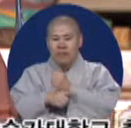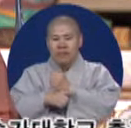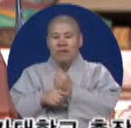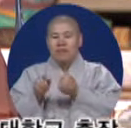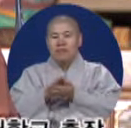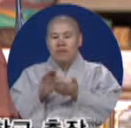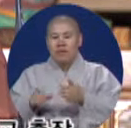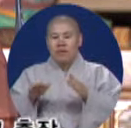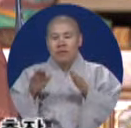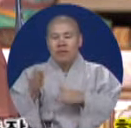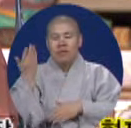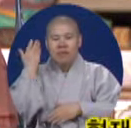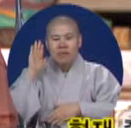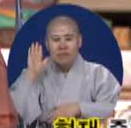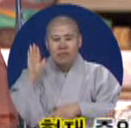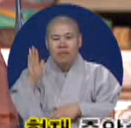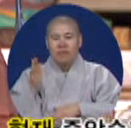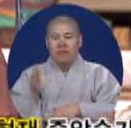오늘날